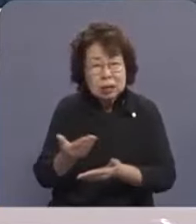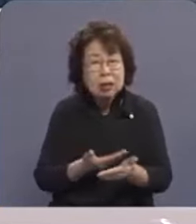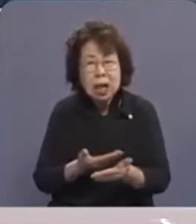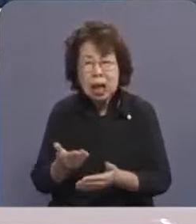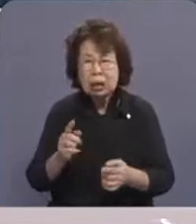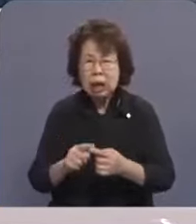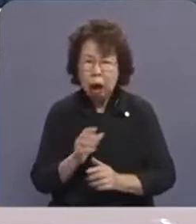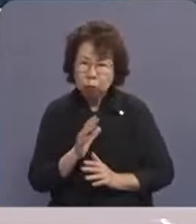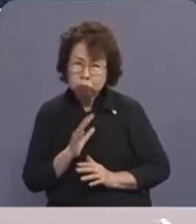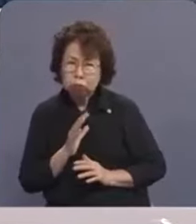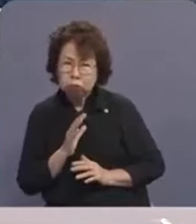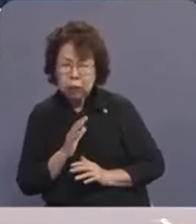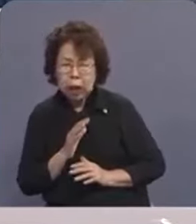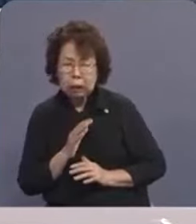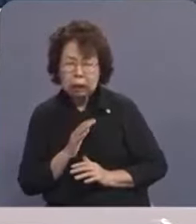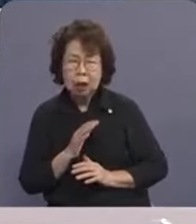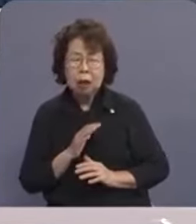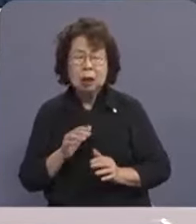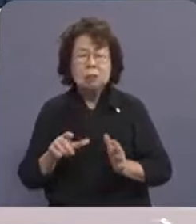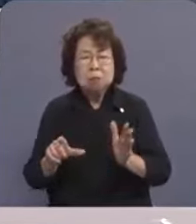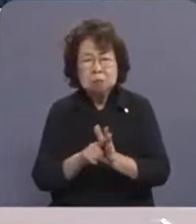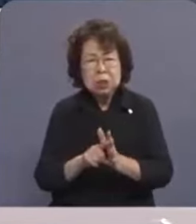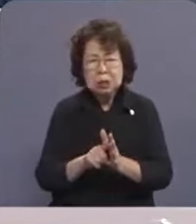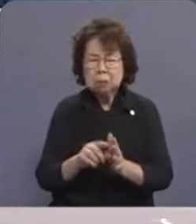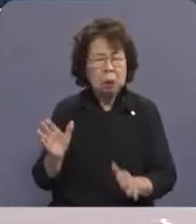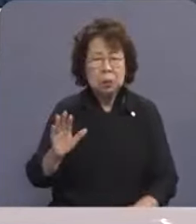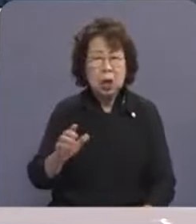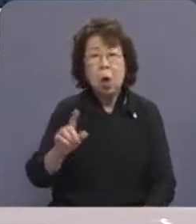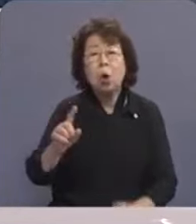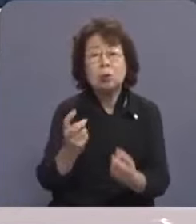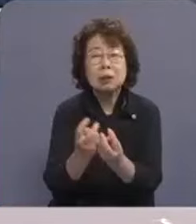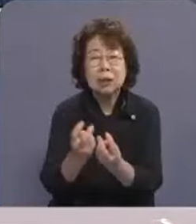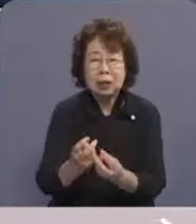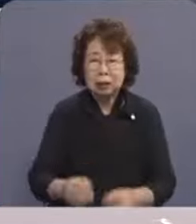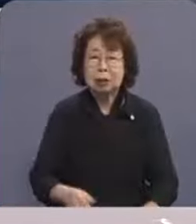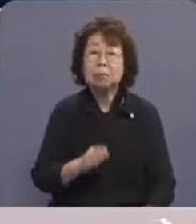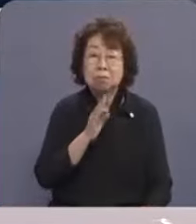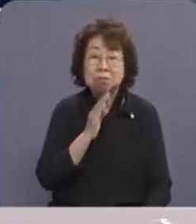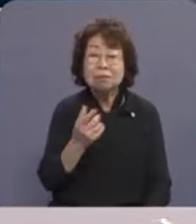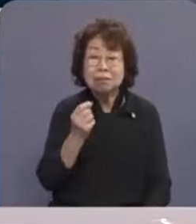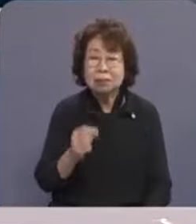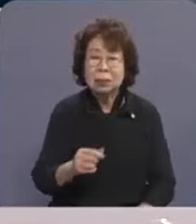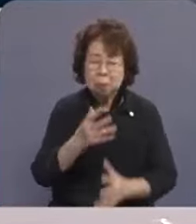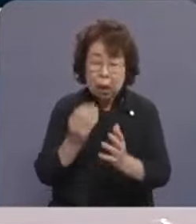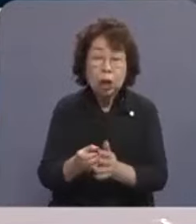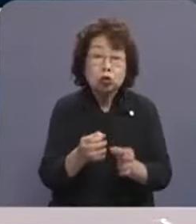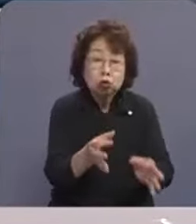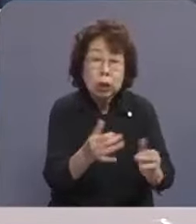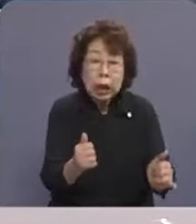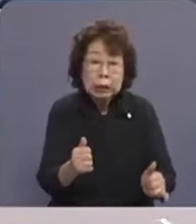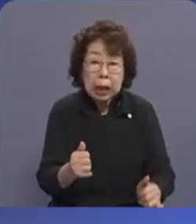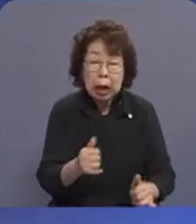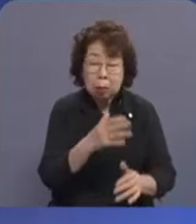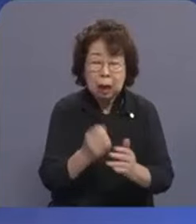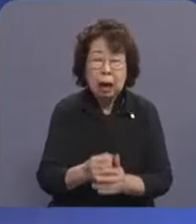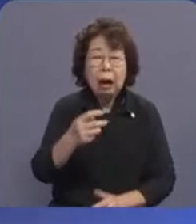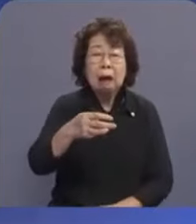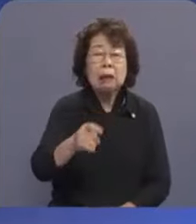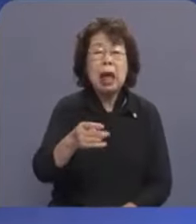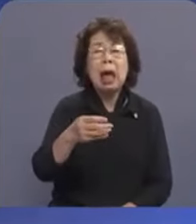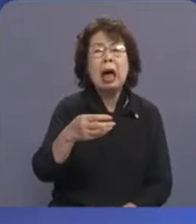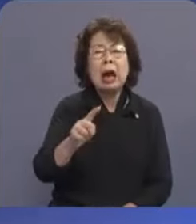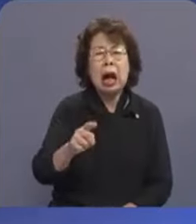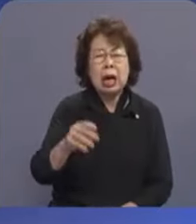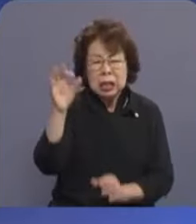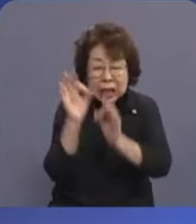거에 대한 불안감은 있긴 하거든요 여기는 우리는 어떻게네 그렇죠 많은 투자자들을 울렸던 테 테라 루나